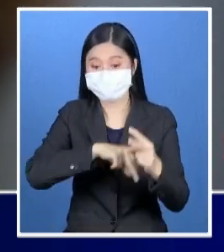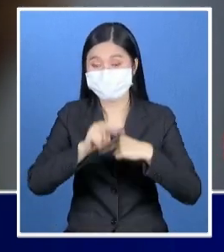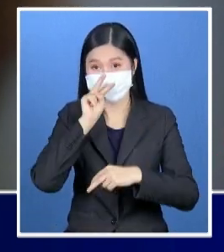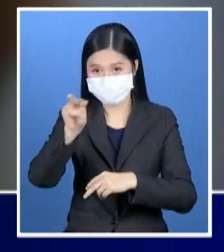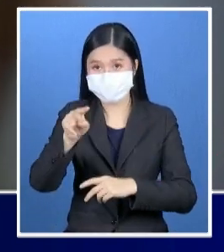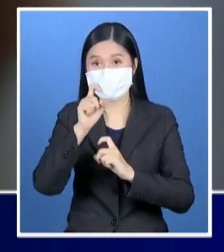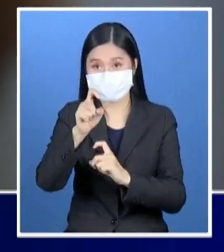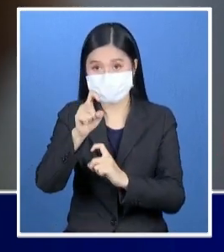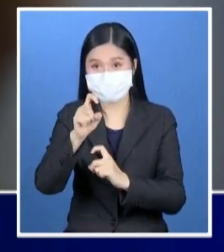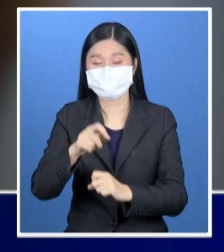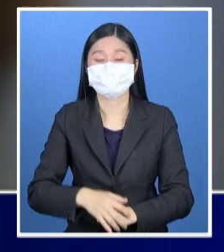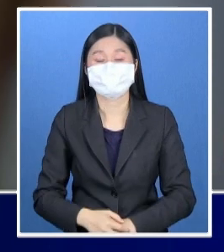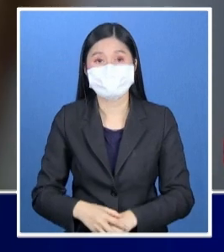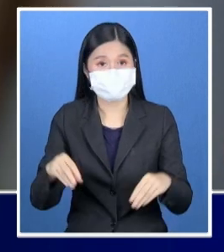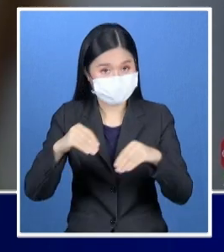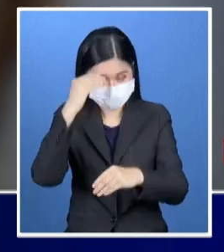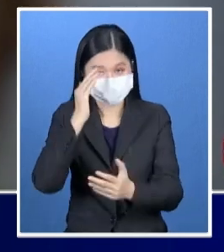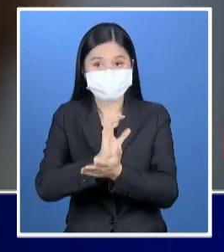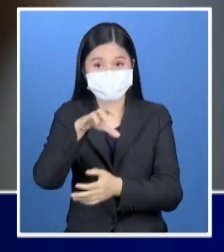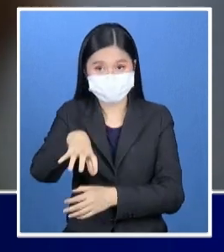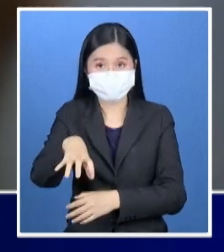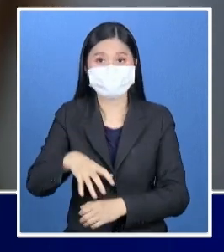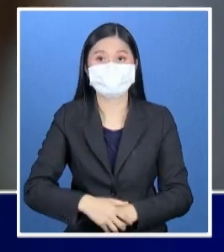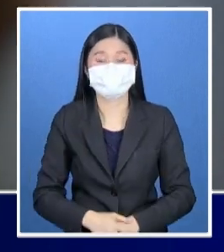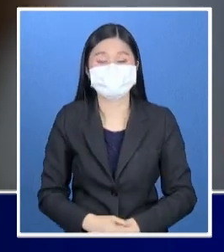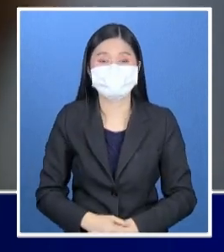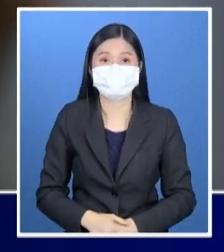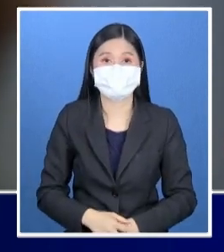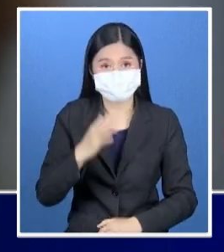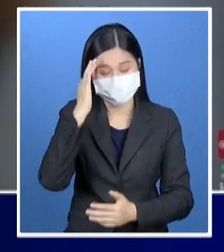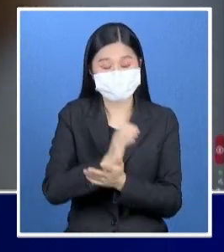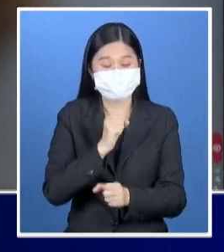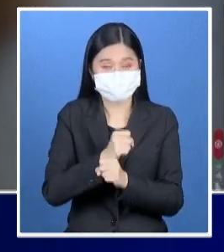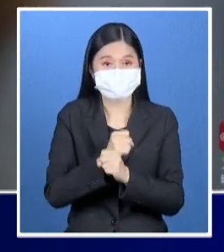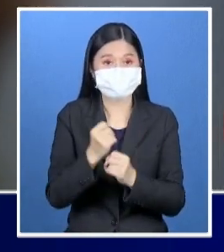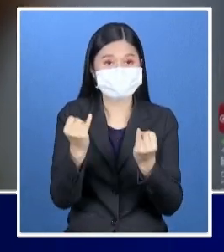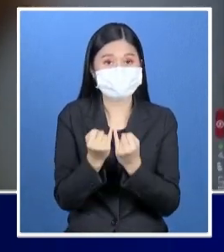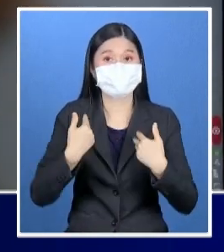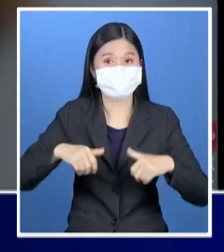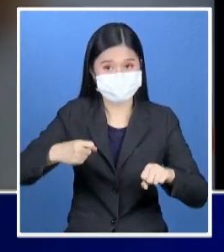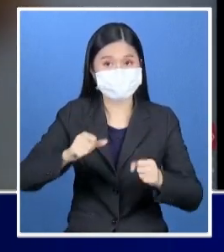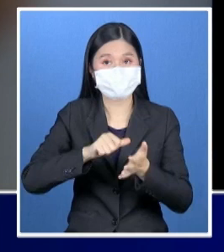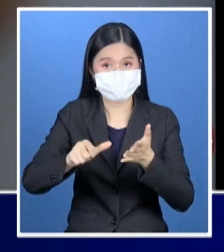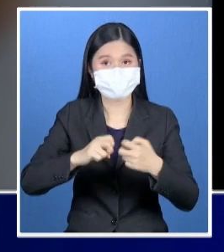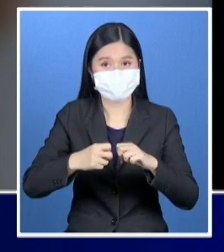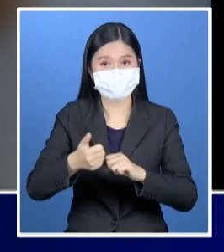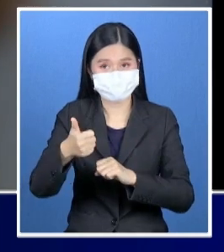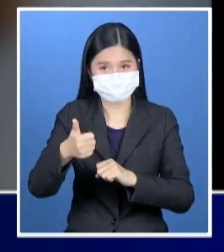อบไปแหละ อันตรายใกล้สภ.สุทธิสารเลยครับนะฮะตำรวจเนี่ยทำงานใกล้ชิดกับวินอยู่แล้วจัดการได